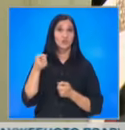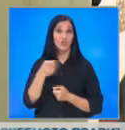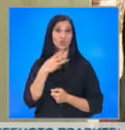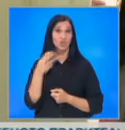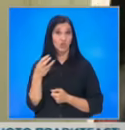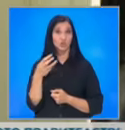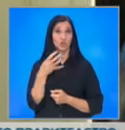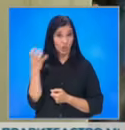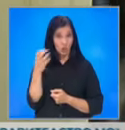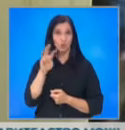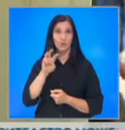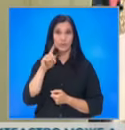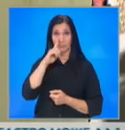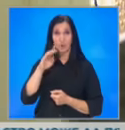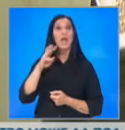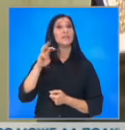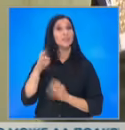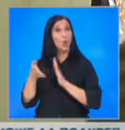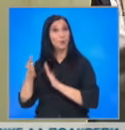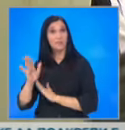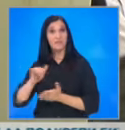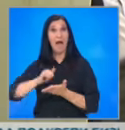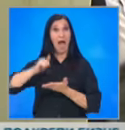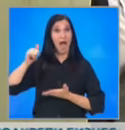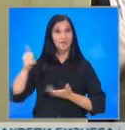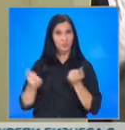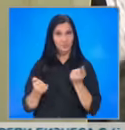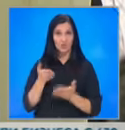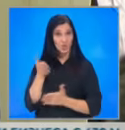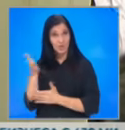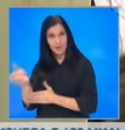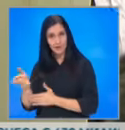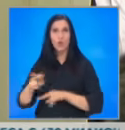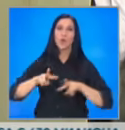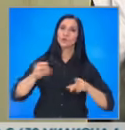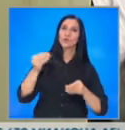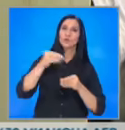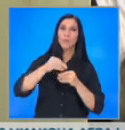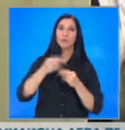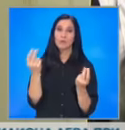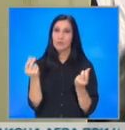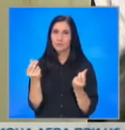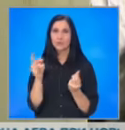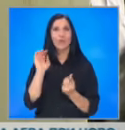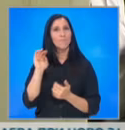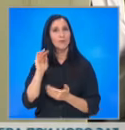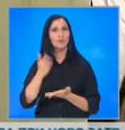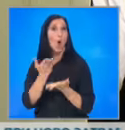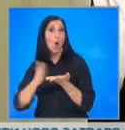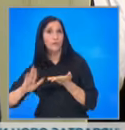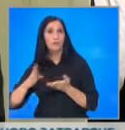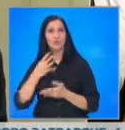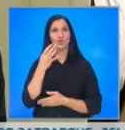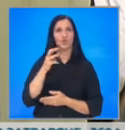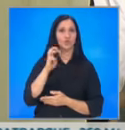милиона, 30 отиват за авиопревозвачите директно. Да, но тези другите допълнителните средства ще бъдат отделно от тези